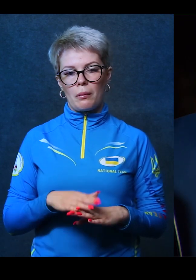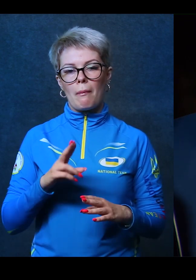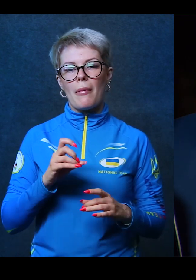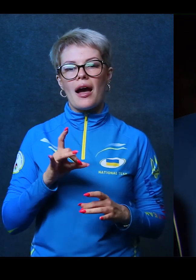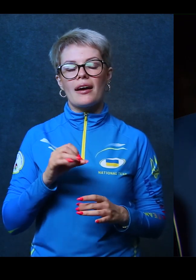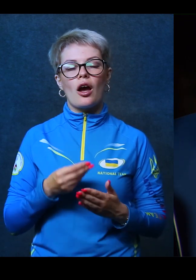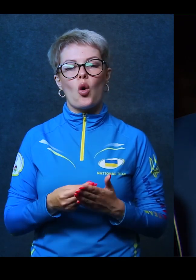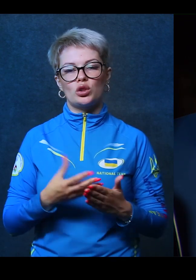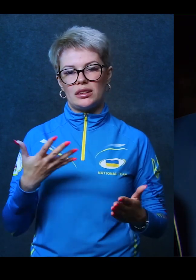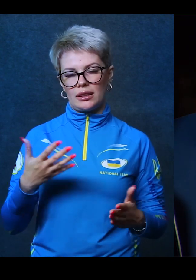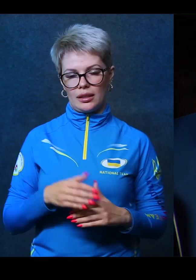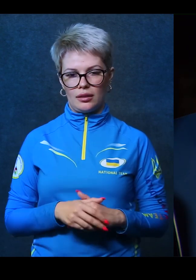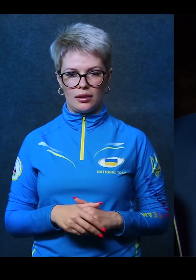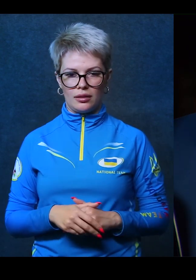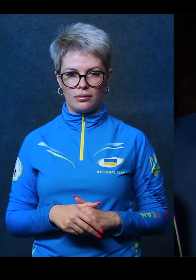переоцінити